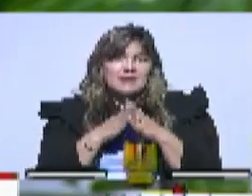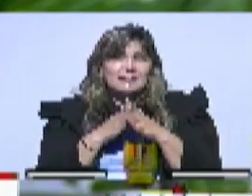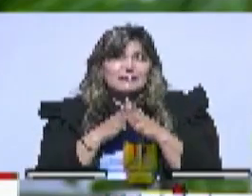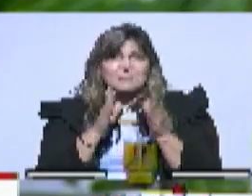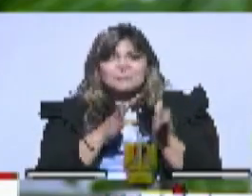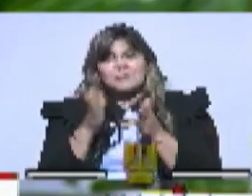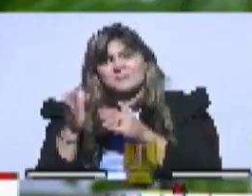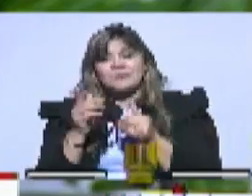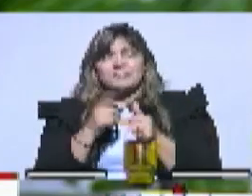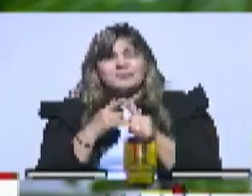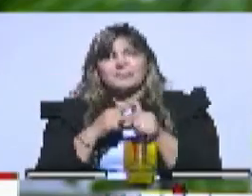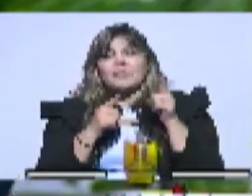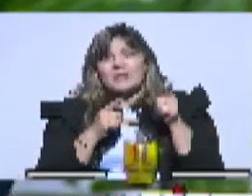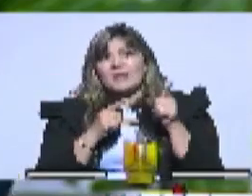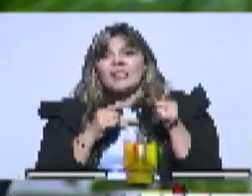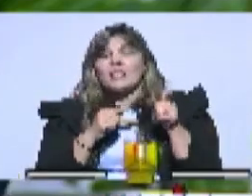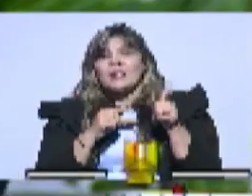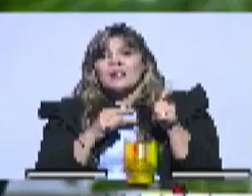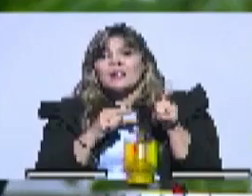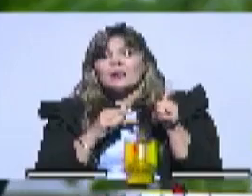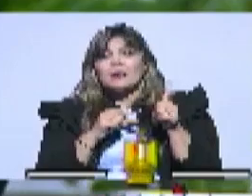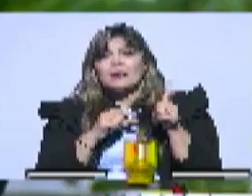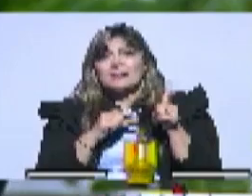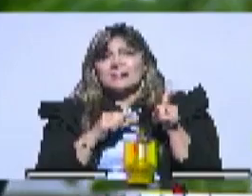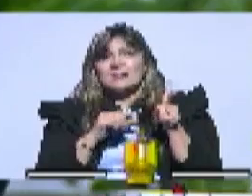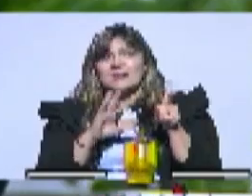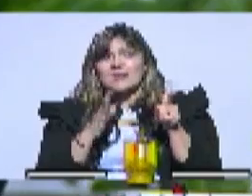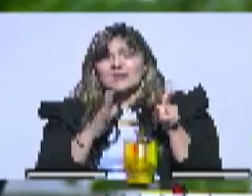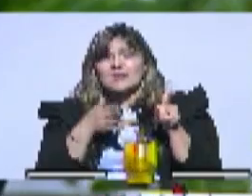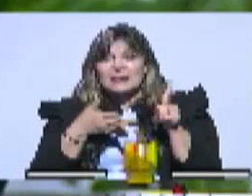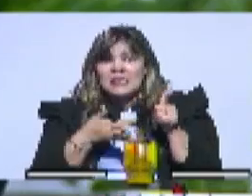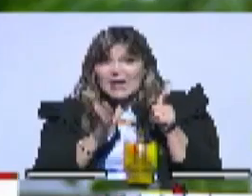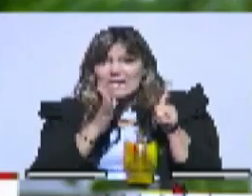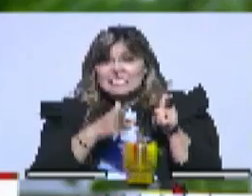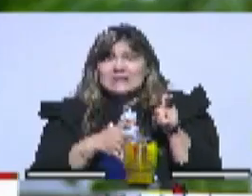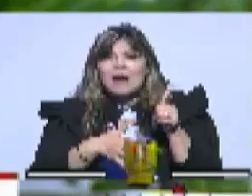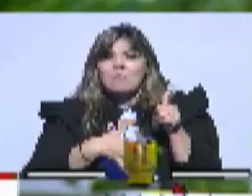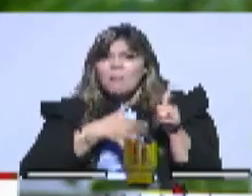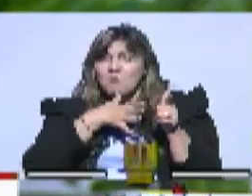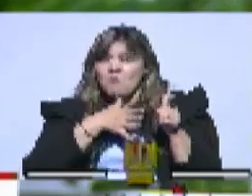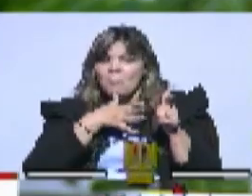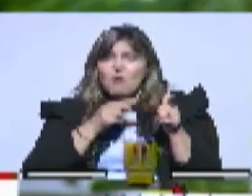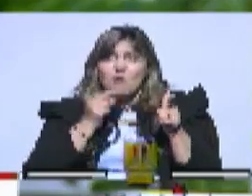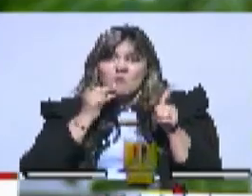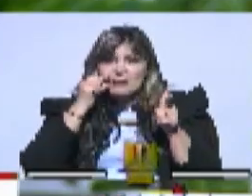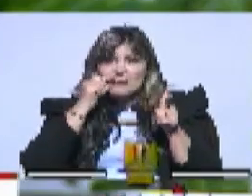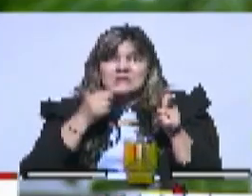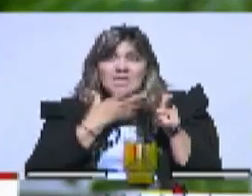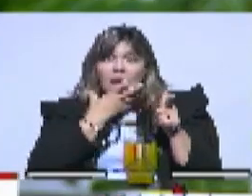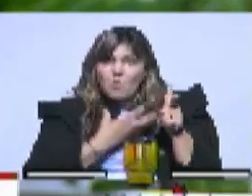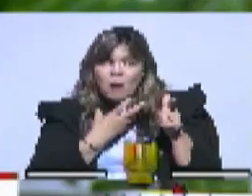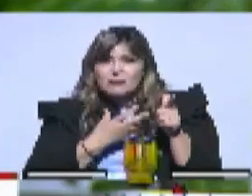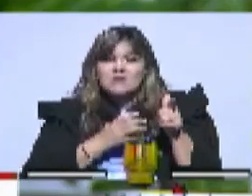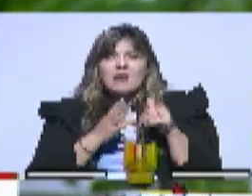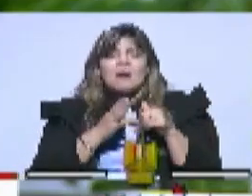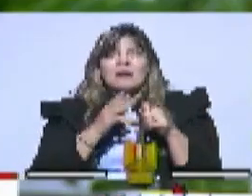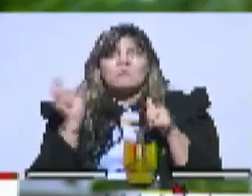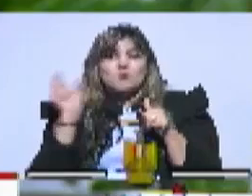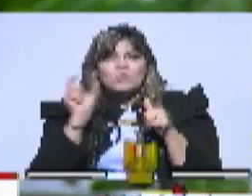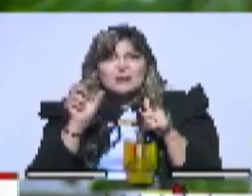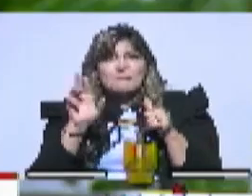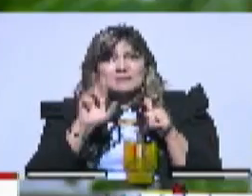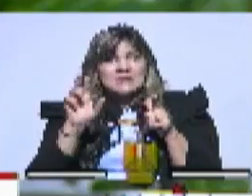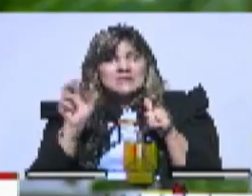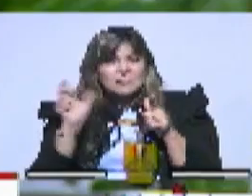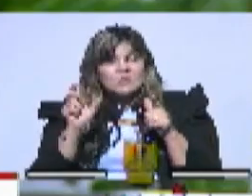هذه واحدة. الثانية أنه عندما يذهب رجل الدين تحديدا اللي معروف